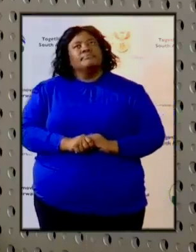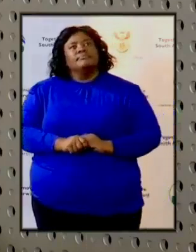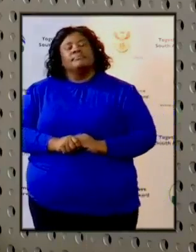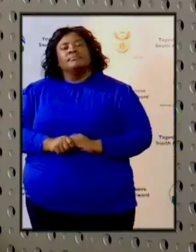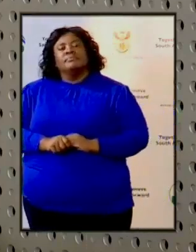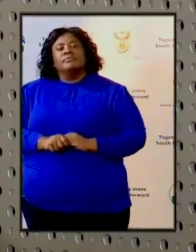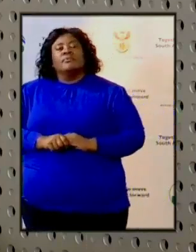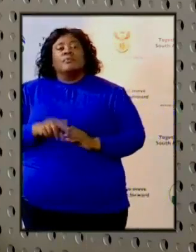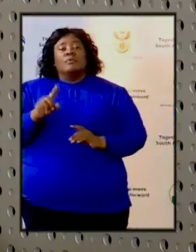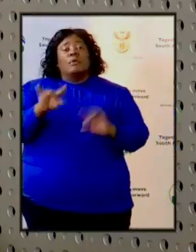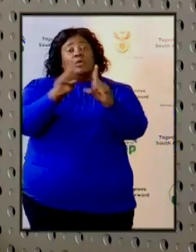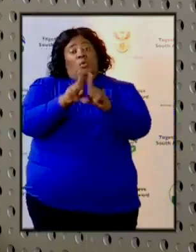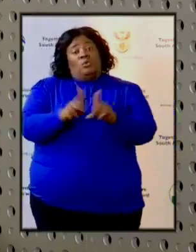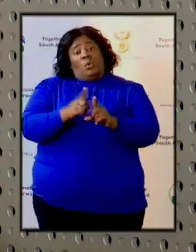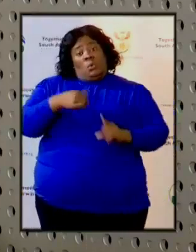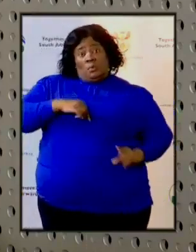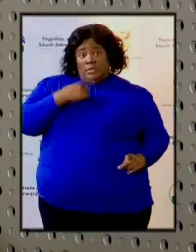Sithi ke futhi